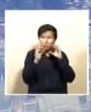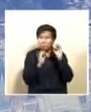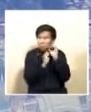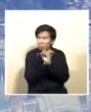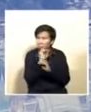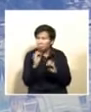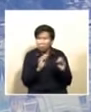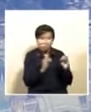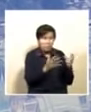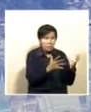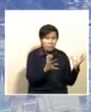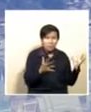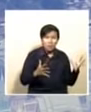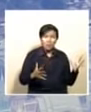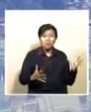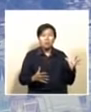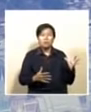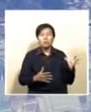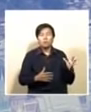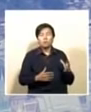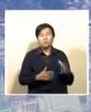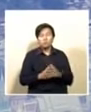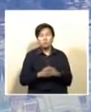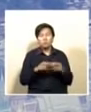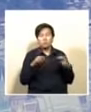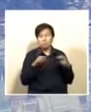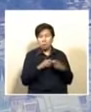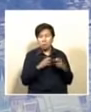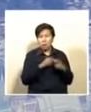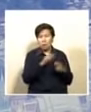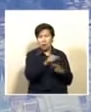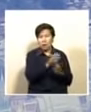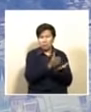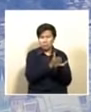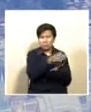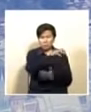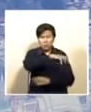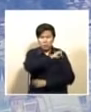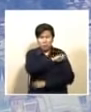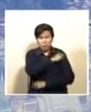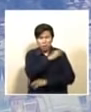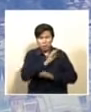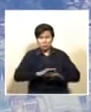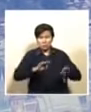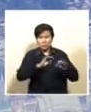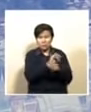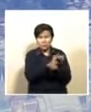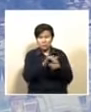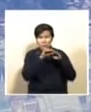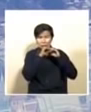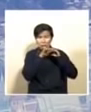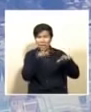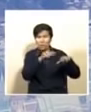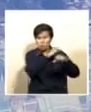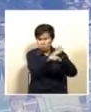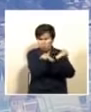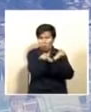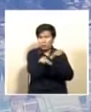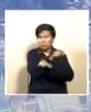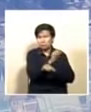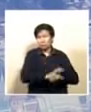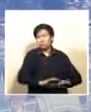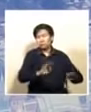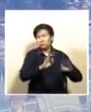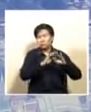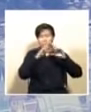50% มาให้กระทรวงพาณิชย์บริหารจัดการซึ่งเราต้องการที่จะจัดสรรให้บุคลากรทางการแพทย์เป็นหลัก